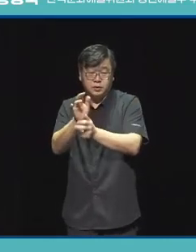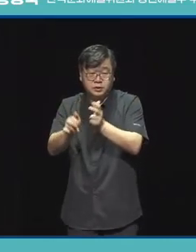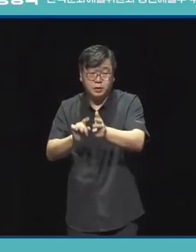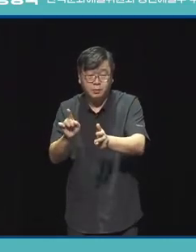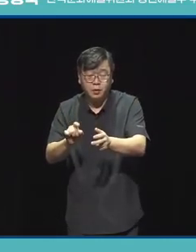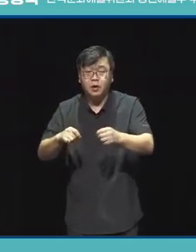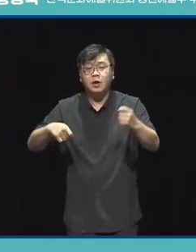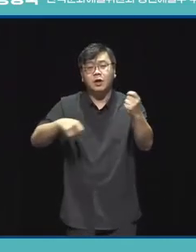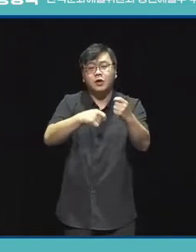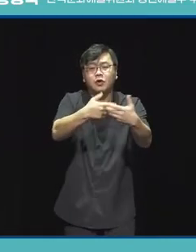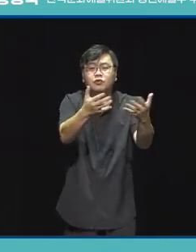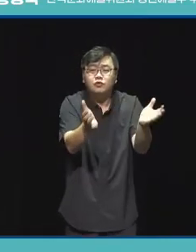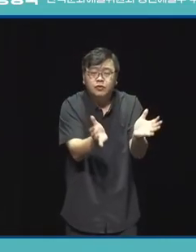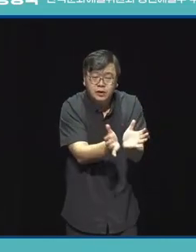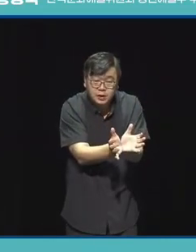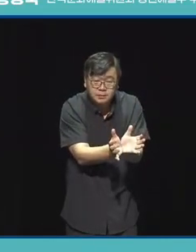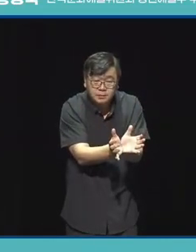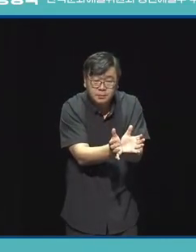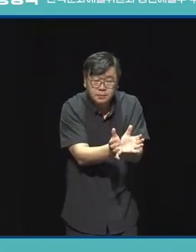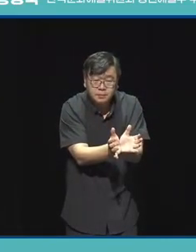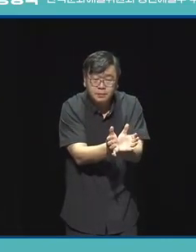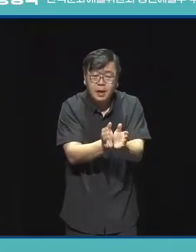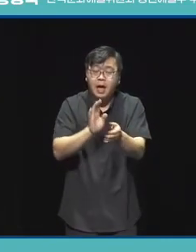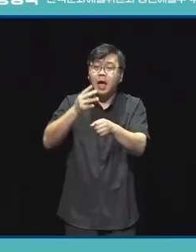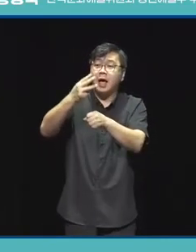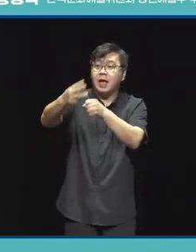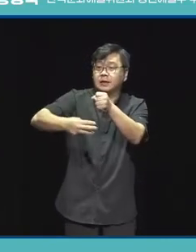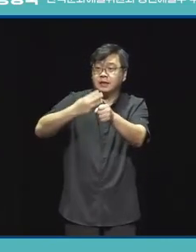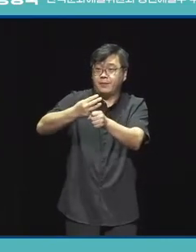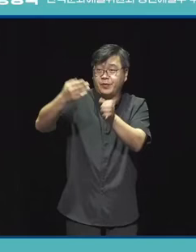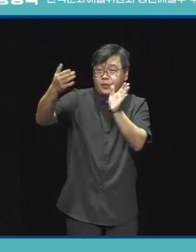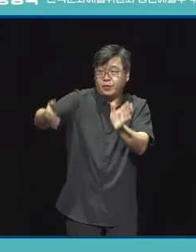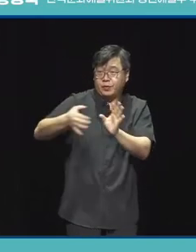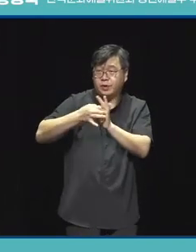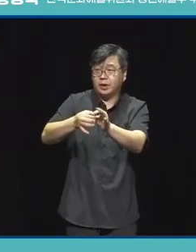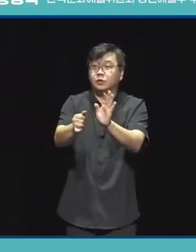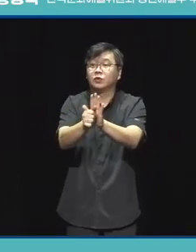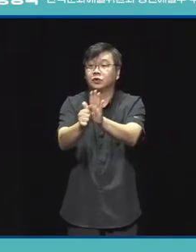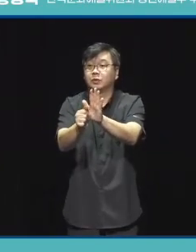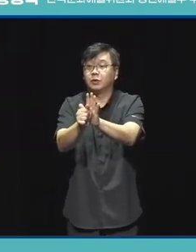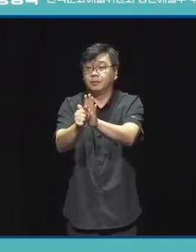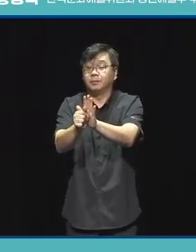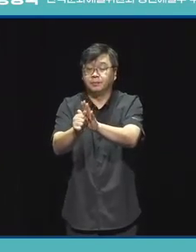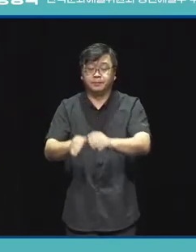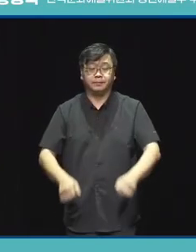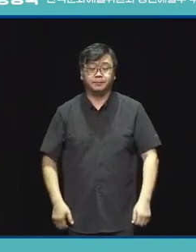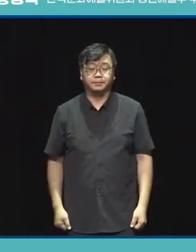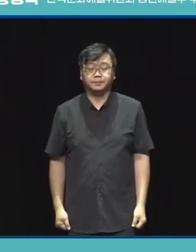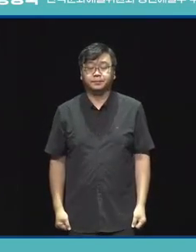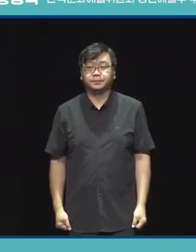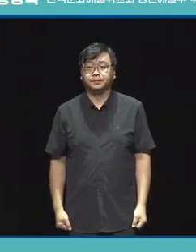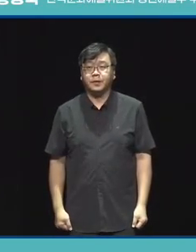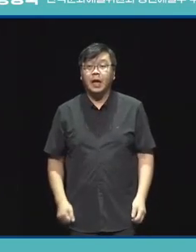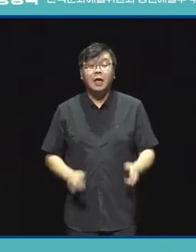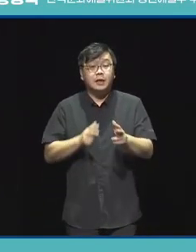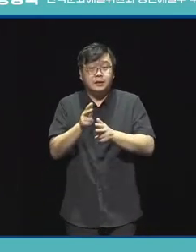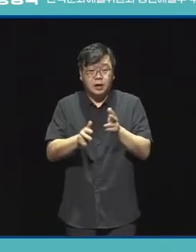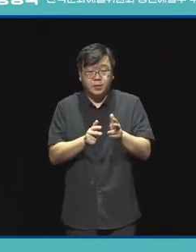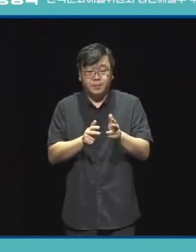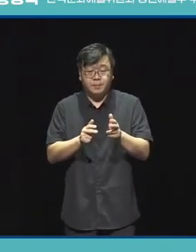대상으로 향후 3년간 연속 지원을 하게 될 사업들입니다 본 사업은